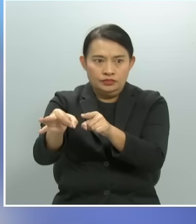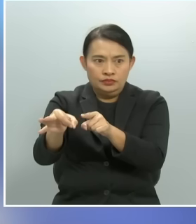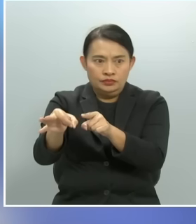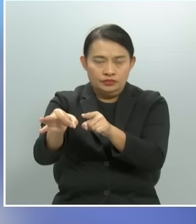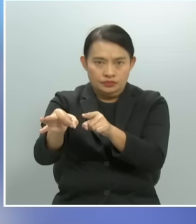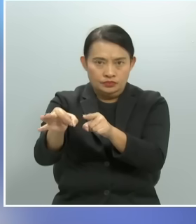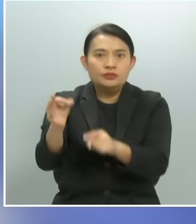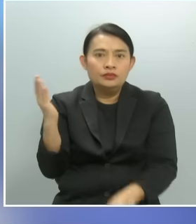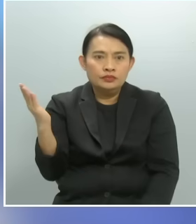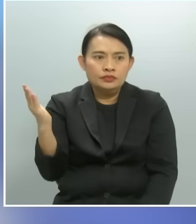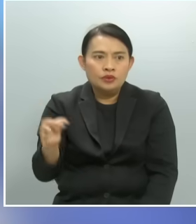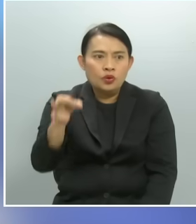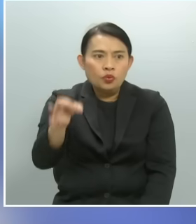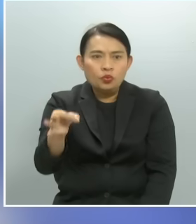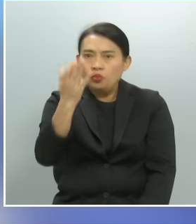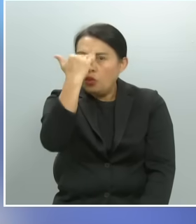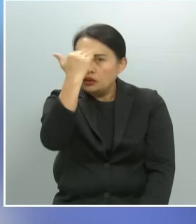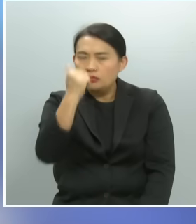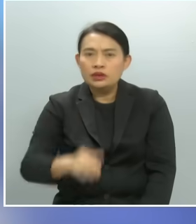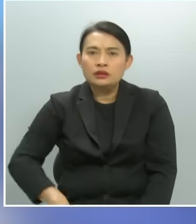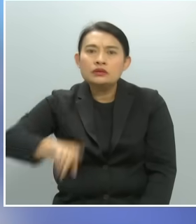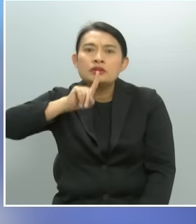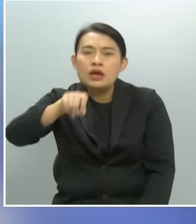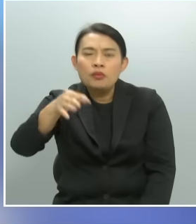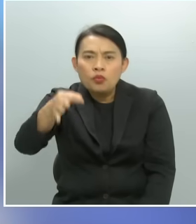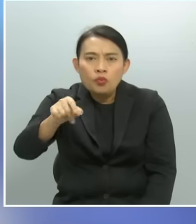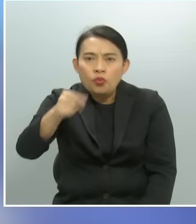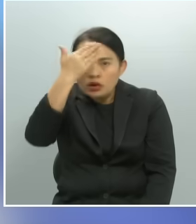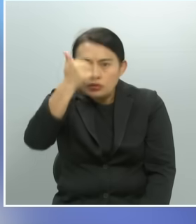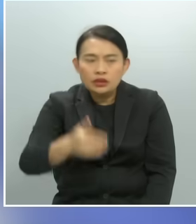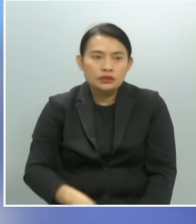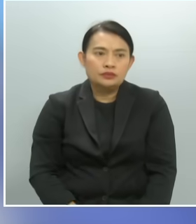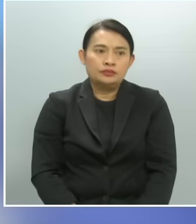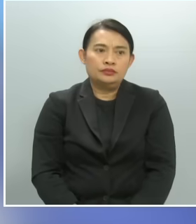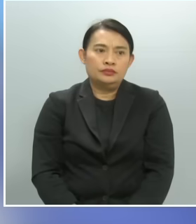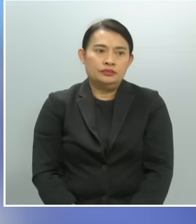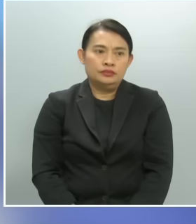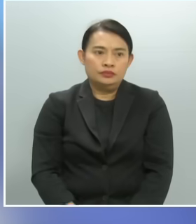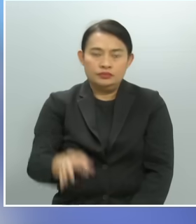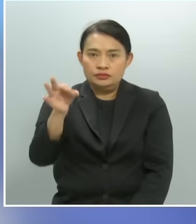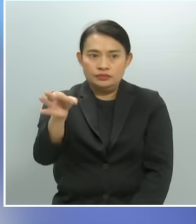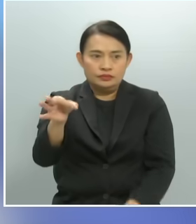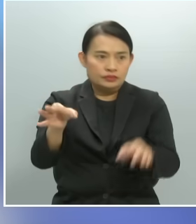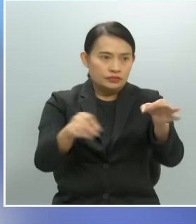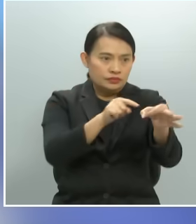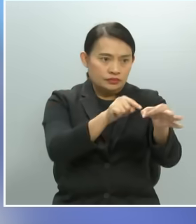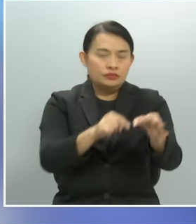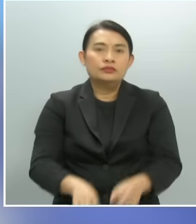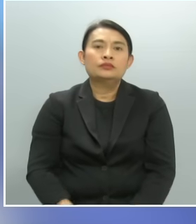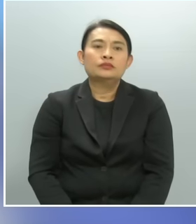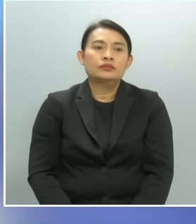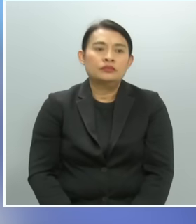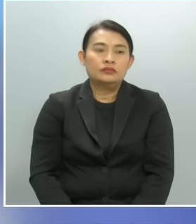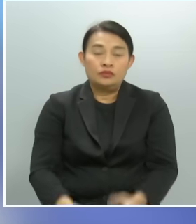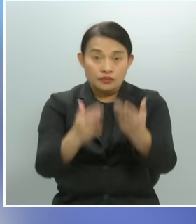วางทำไมนี่เขาถามวางทำไมนี่นะครับหลังจากนั้นฮะไปสำรวจ